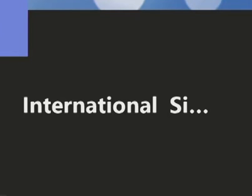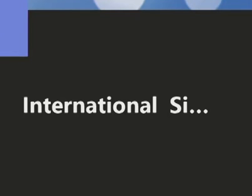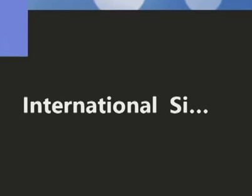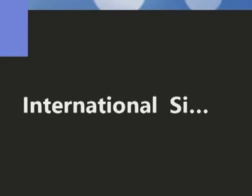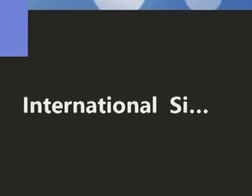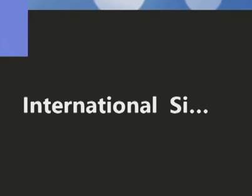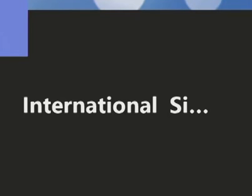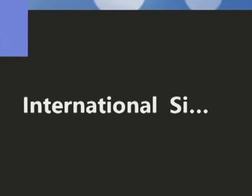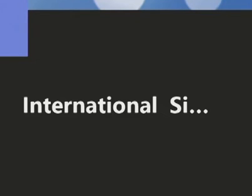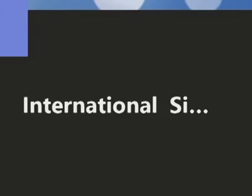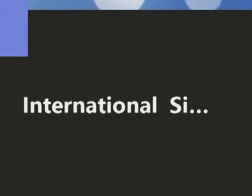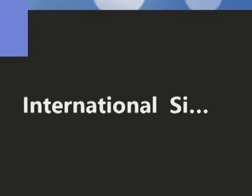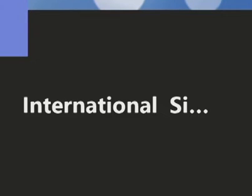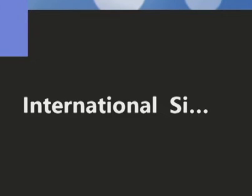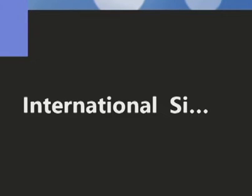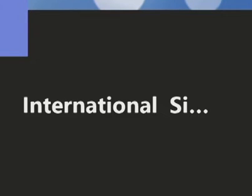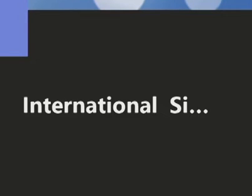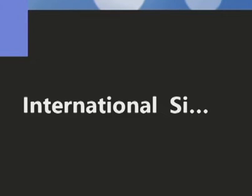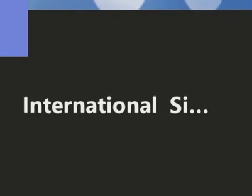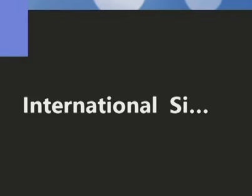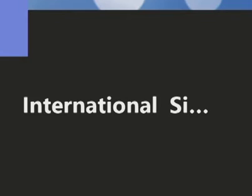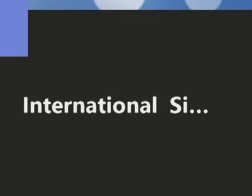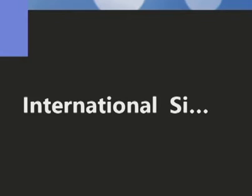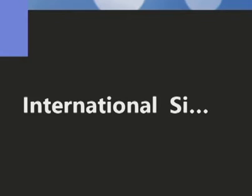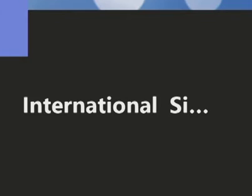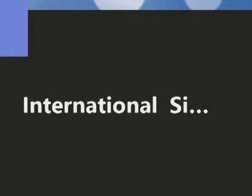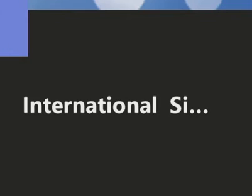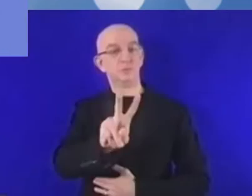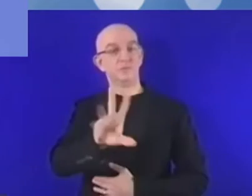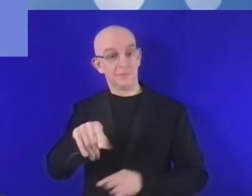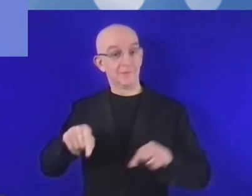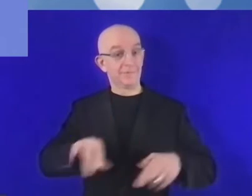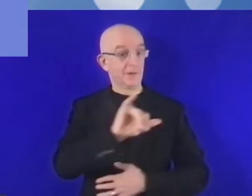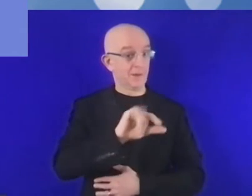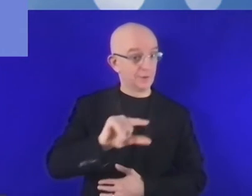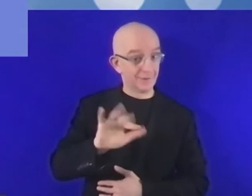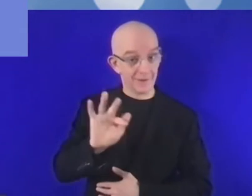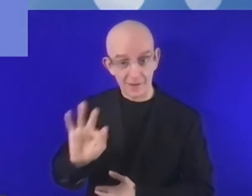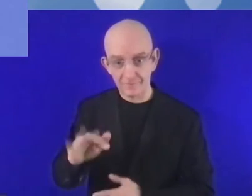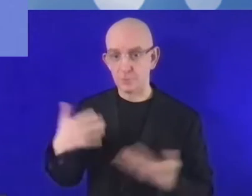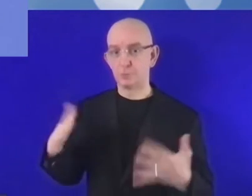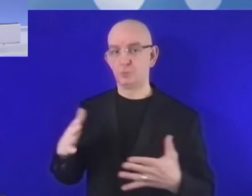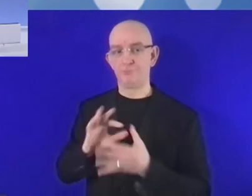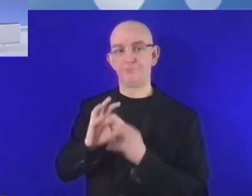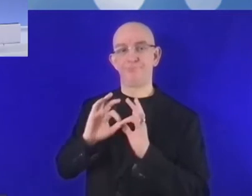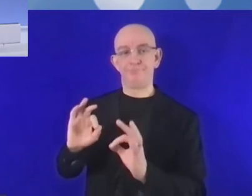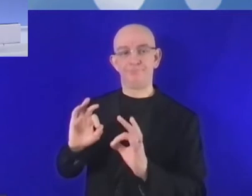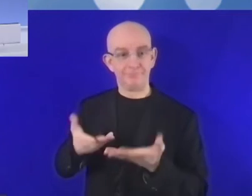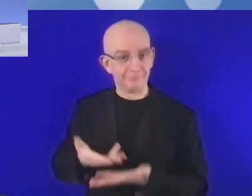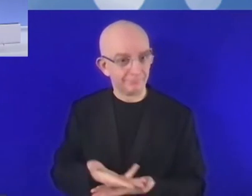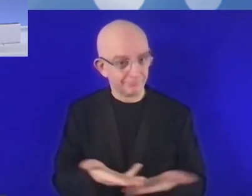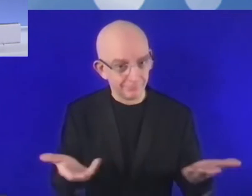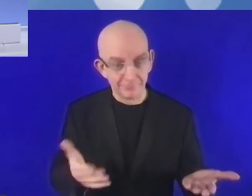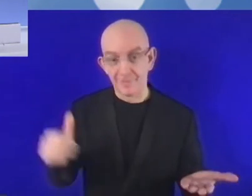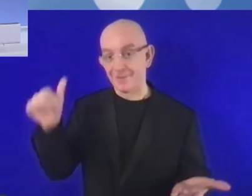2025 году именно в России пройдет очередной цифровой саммит ООН, то есть будет Эфиопия,